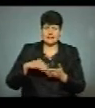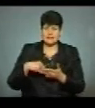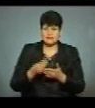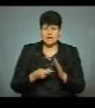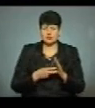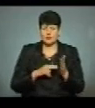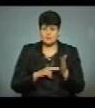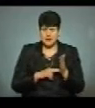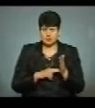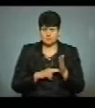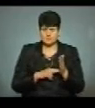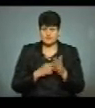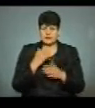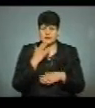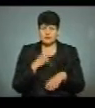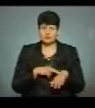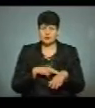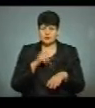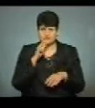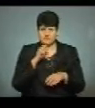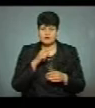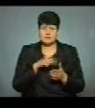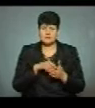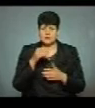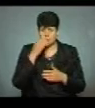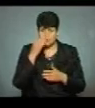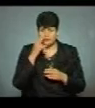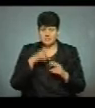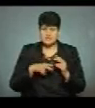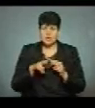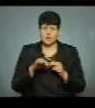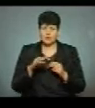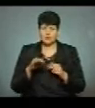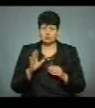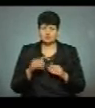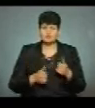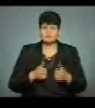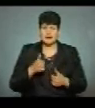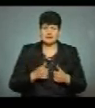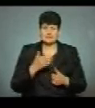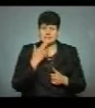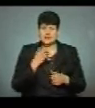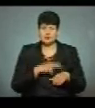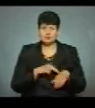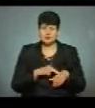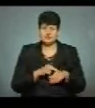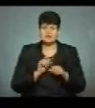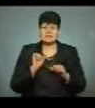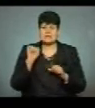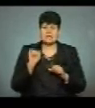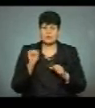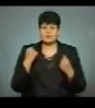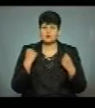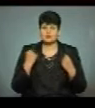Національної поліції України, в місті Ужгороді в кінці лютого будуть проводитися змагання Національної поліції з гірського спорту. І